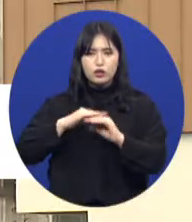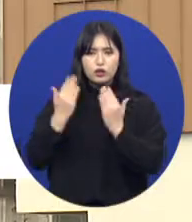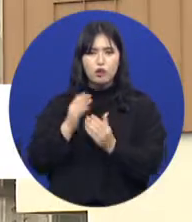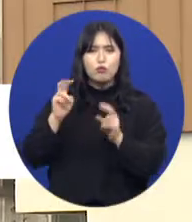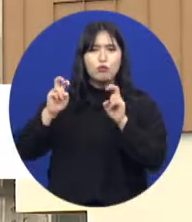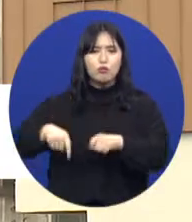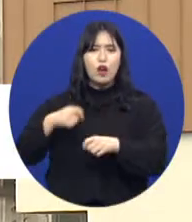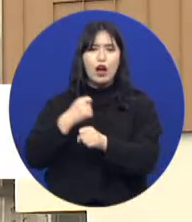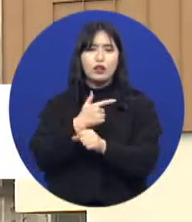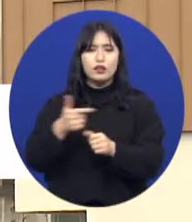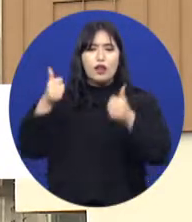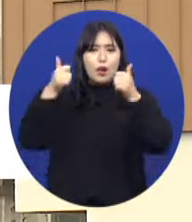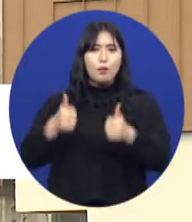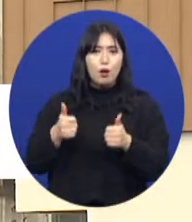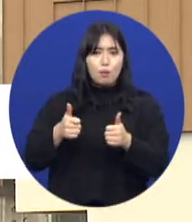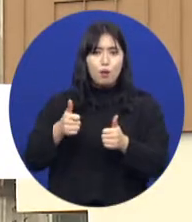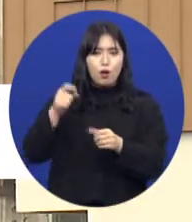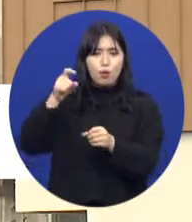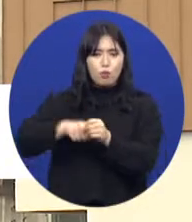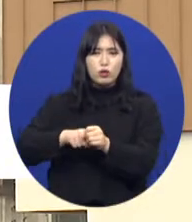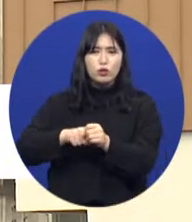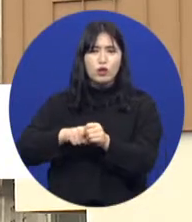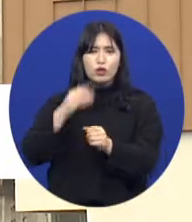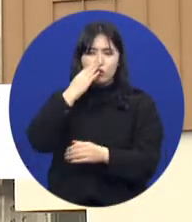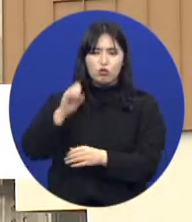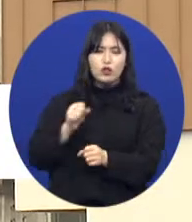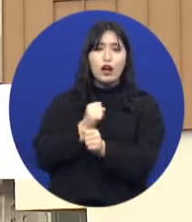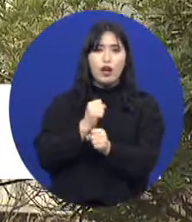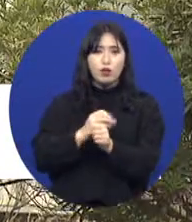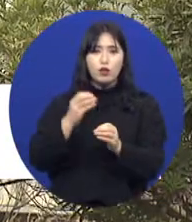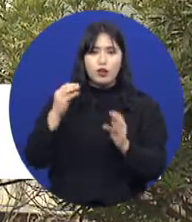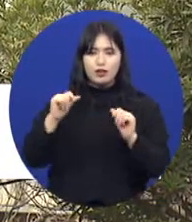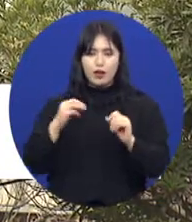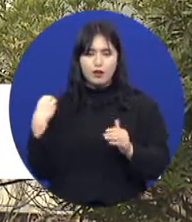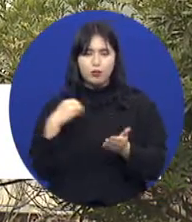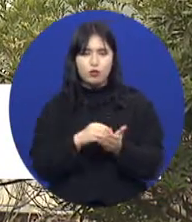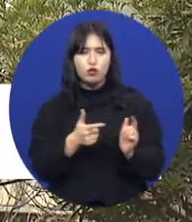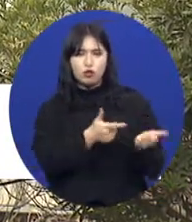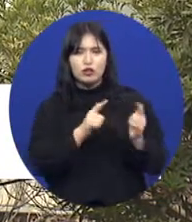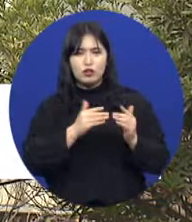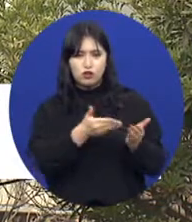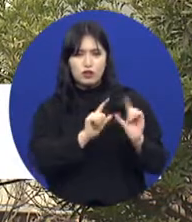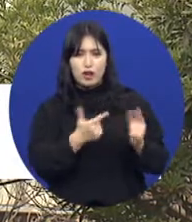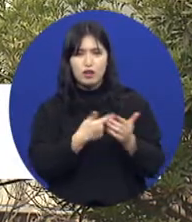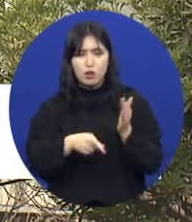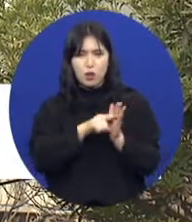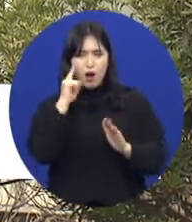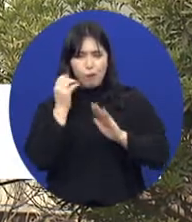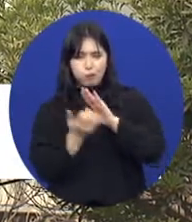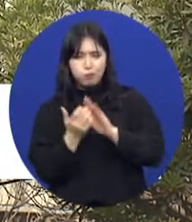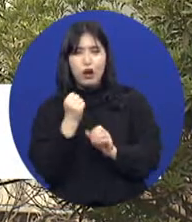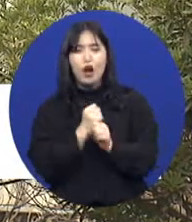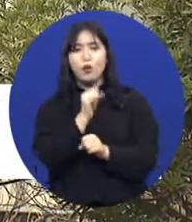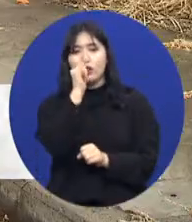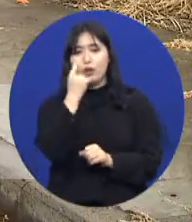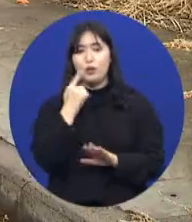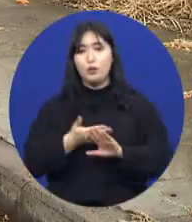무효라는 대법원의 판결 취지를 무시하고 땅을 돌려주지 않으려고 꼼수를 쓴다며 반발하고